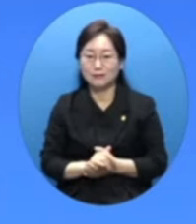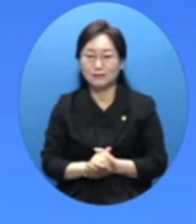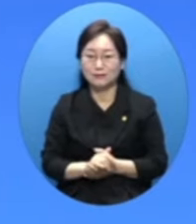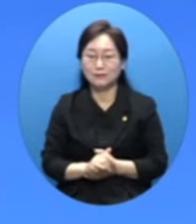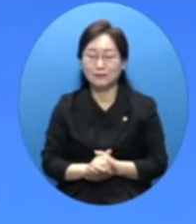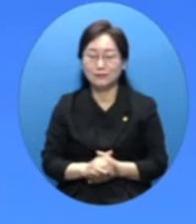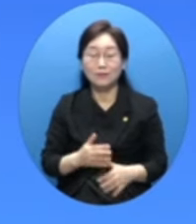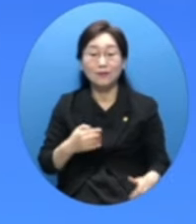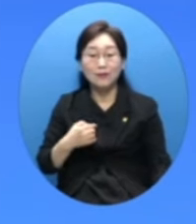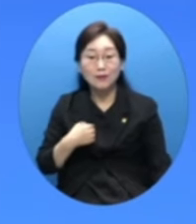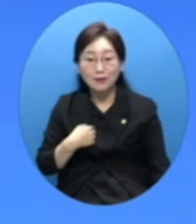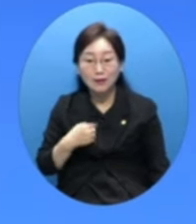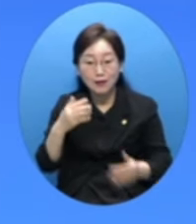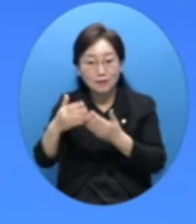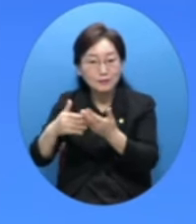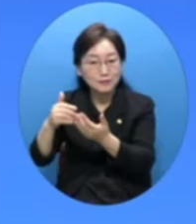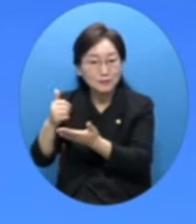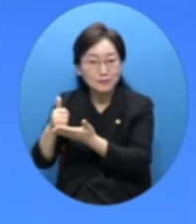내가